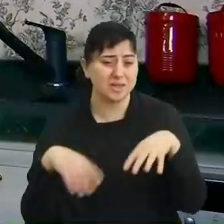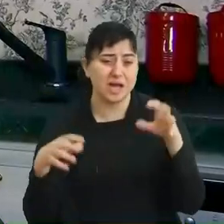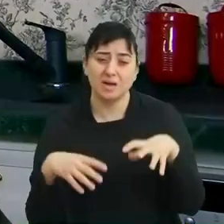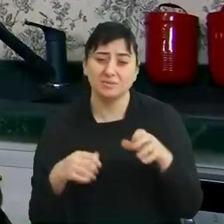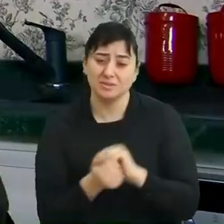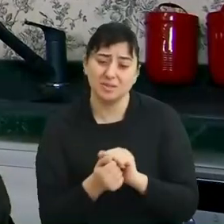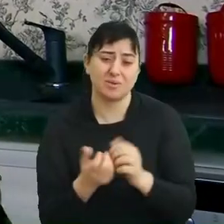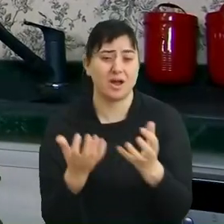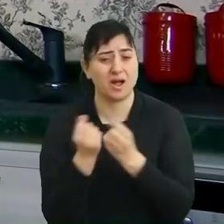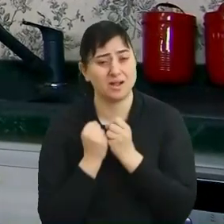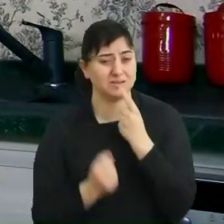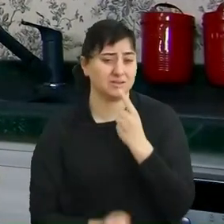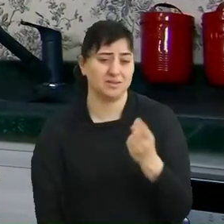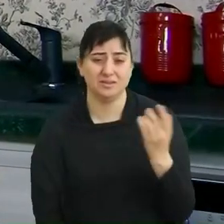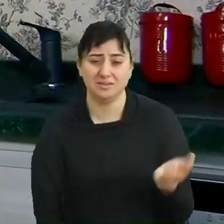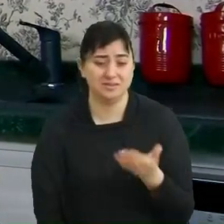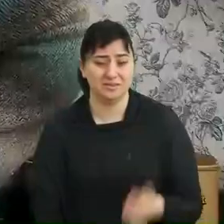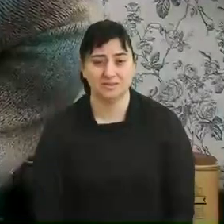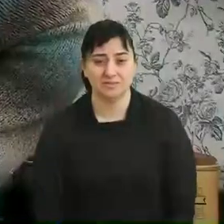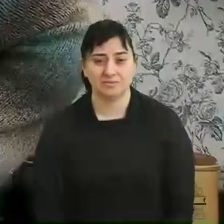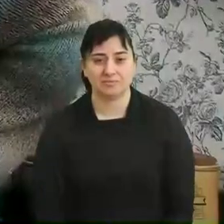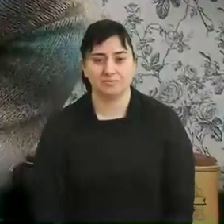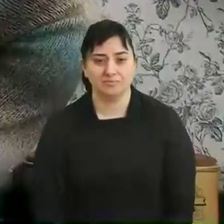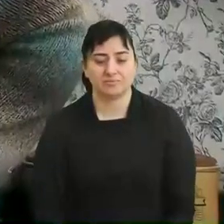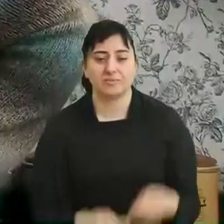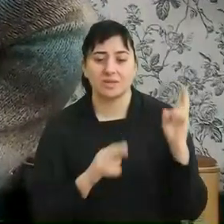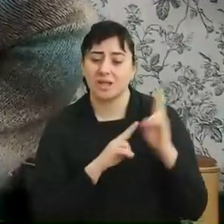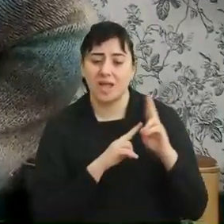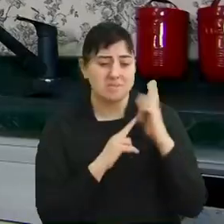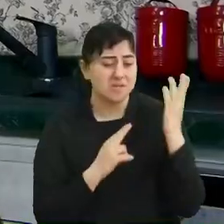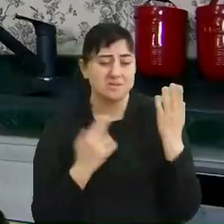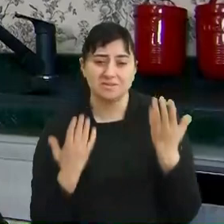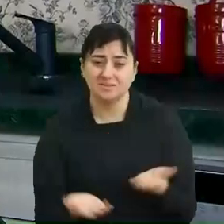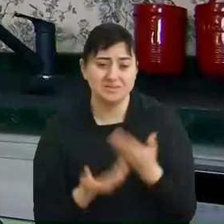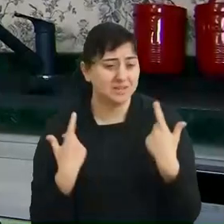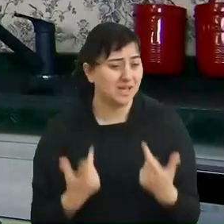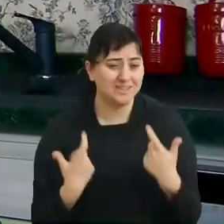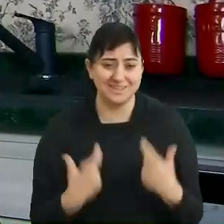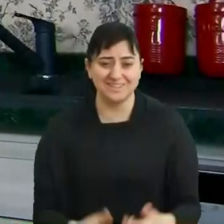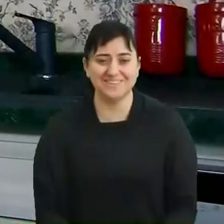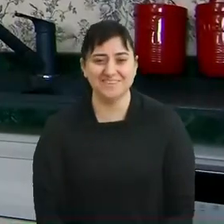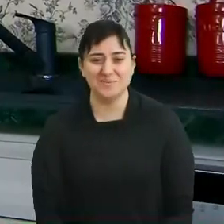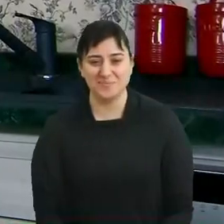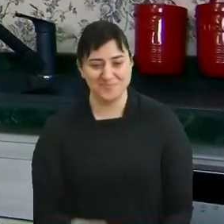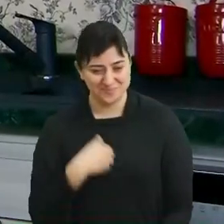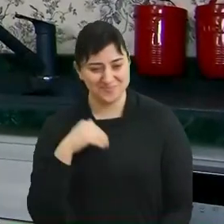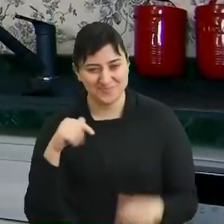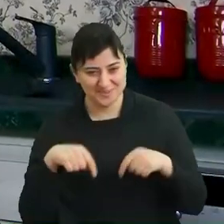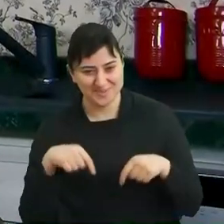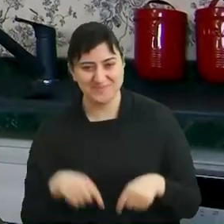yağacak. Çamaşırları içeri topla falan girdi. Kemal'im nerelerdesin? Buradayım